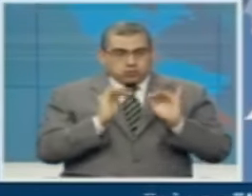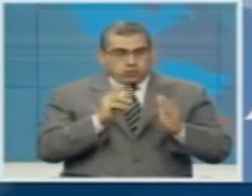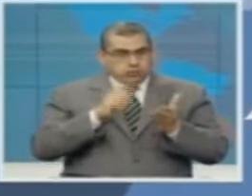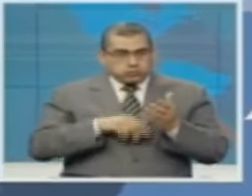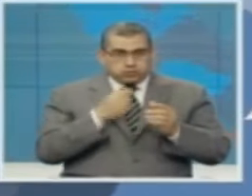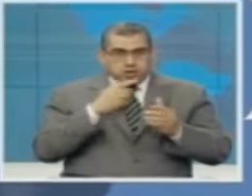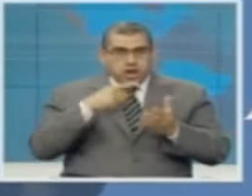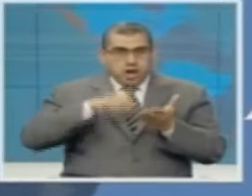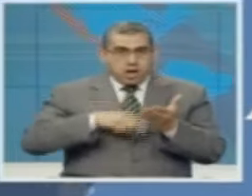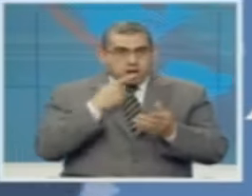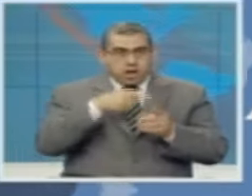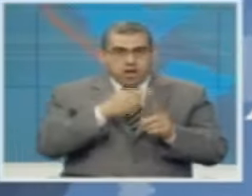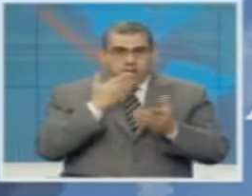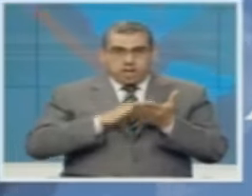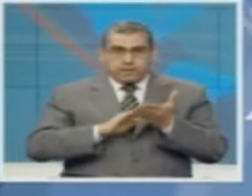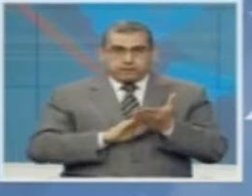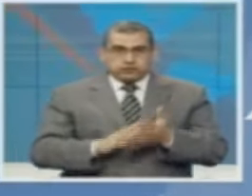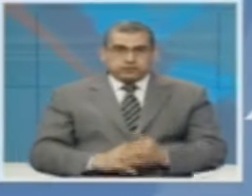أي قرارات في هذا الشأن.